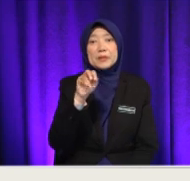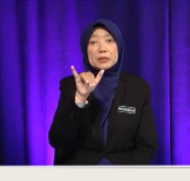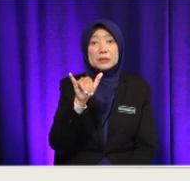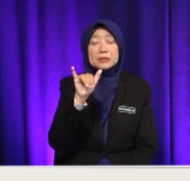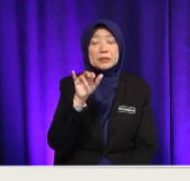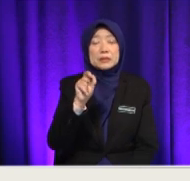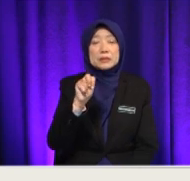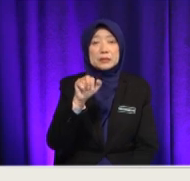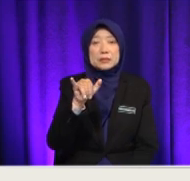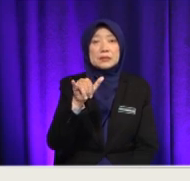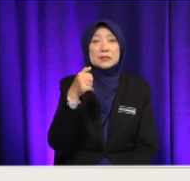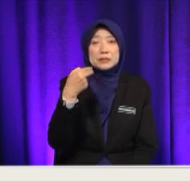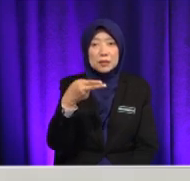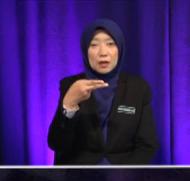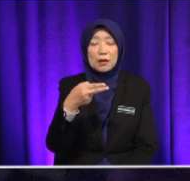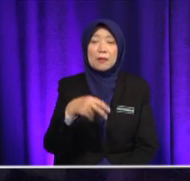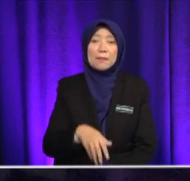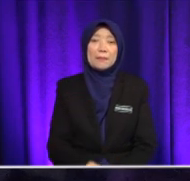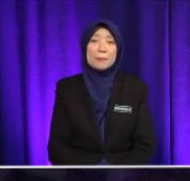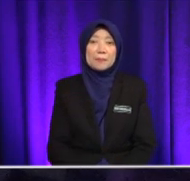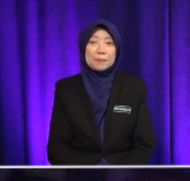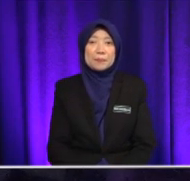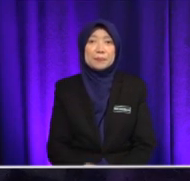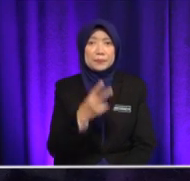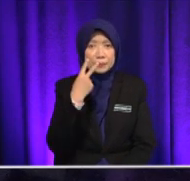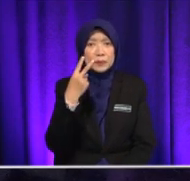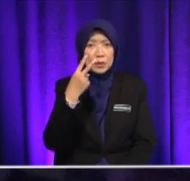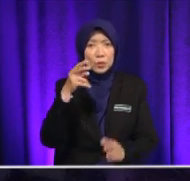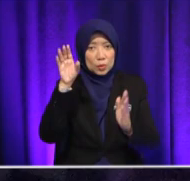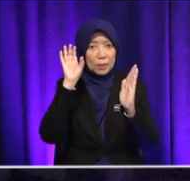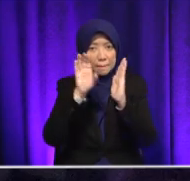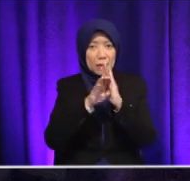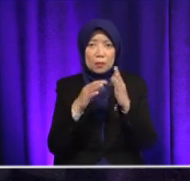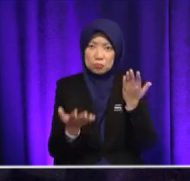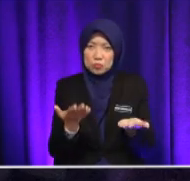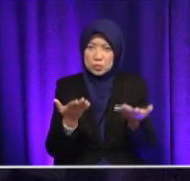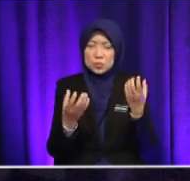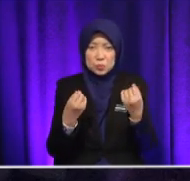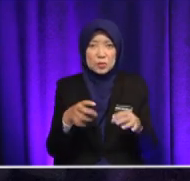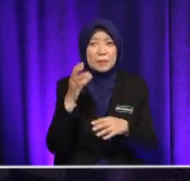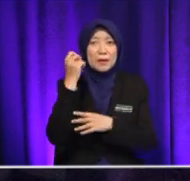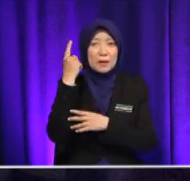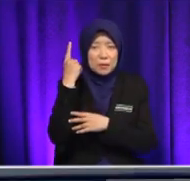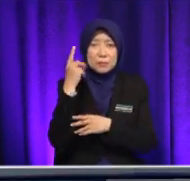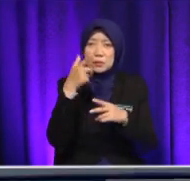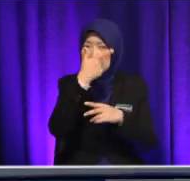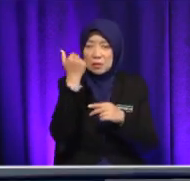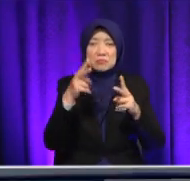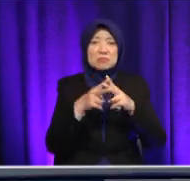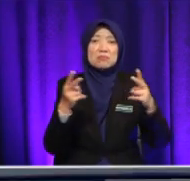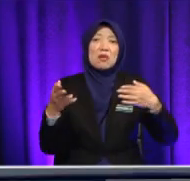saya dah faham lagi. Nampak gambar rajah ni memang dah faham. Berdasarkan gambar rajah ni, rasanya murid-murid di rumah pun boleh faham. Sangat mudah. Pasalnya kita hanya